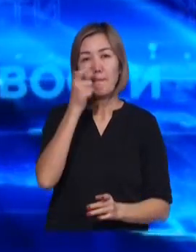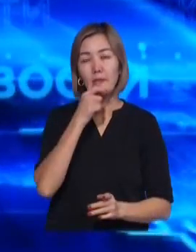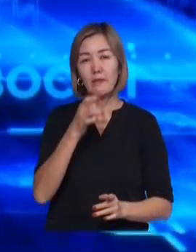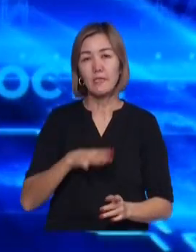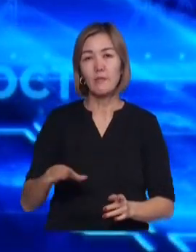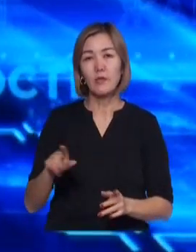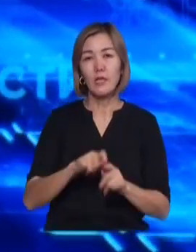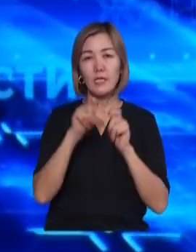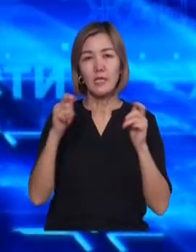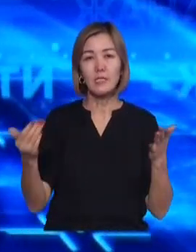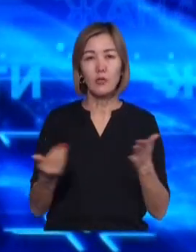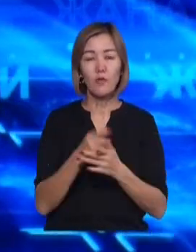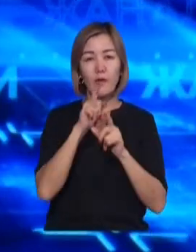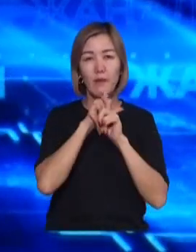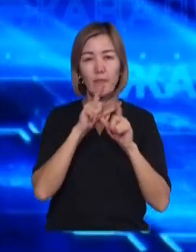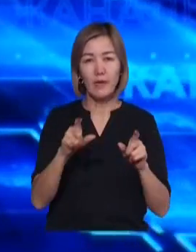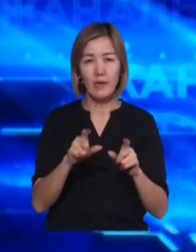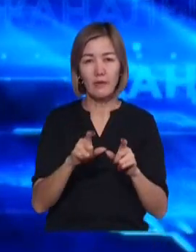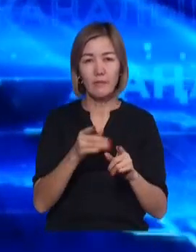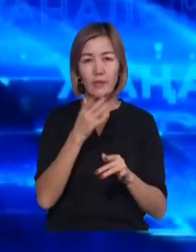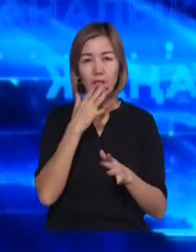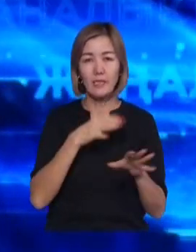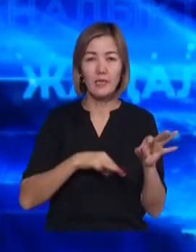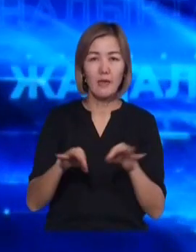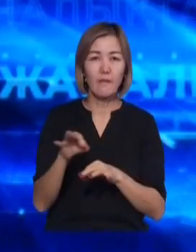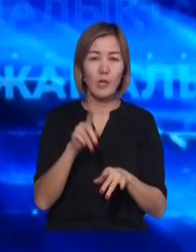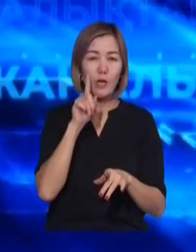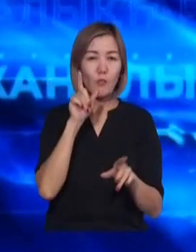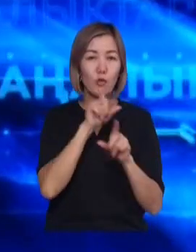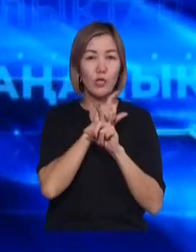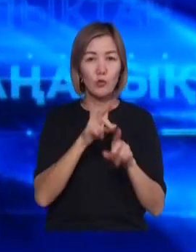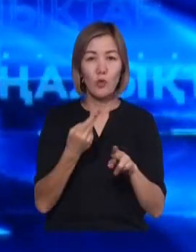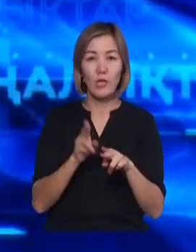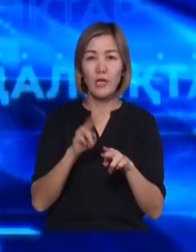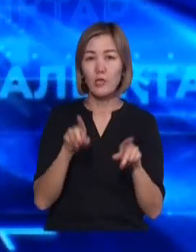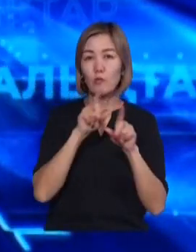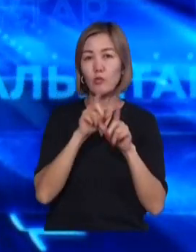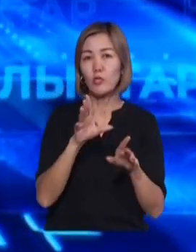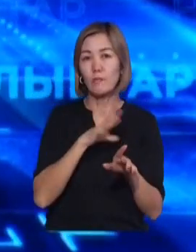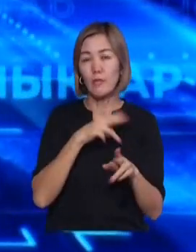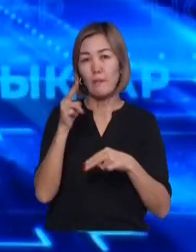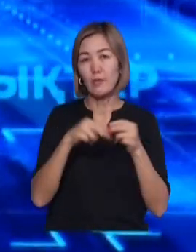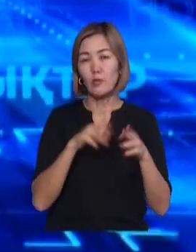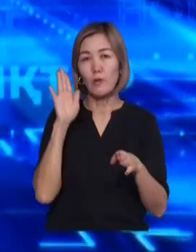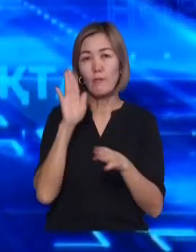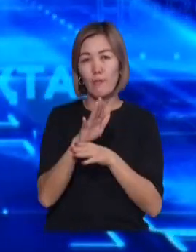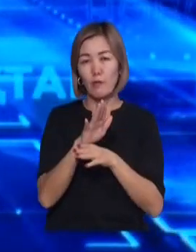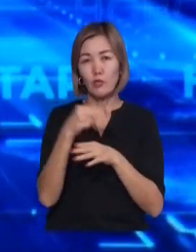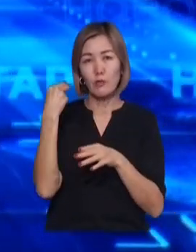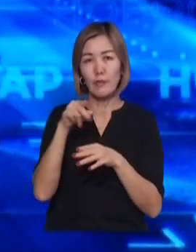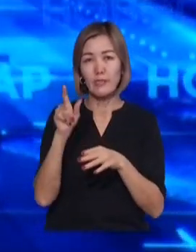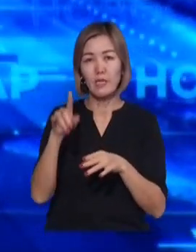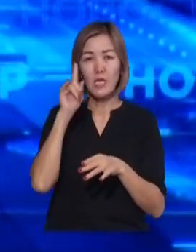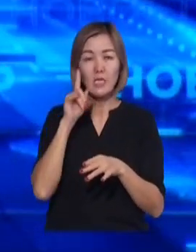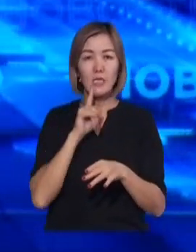В Панфиловском районе открылся новый объект образования в рамках национального проекта «Комфортная школа». Это учреждение было построено